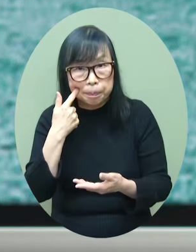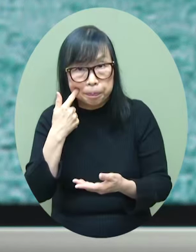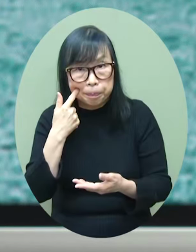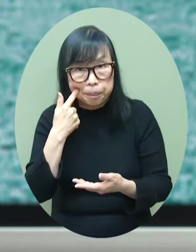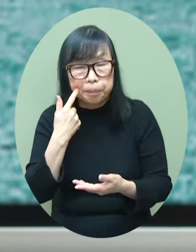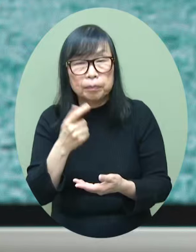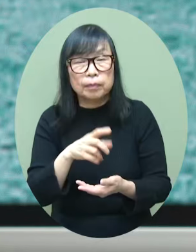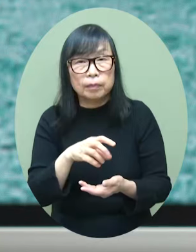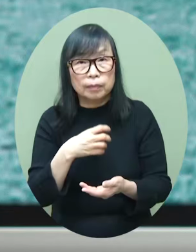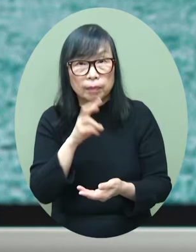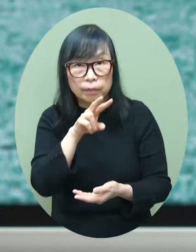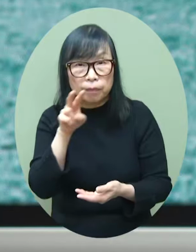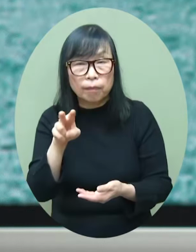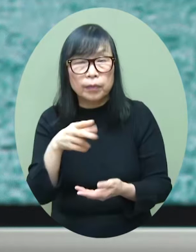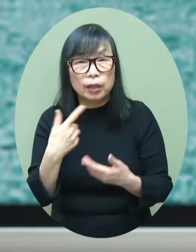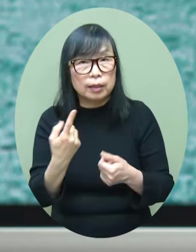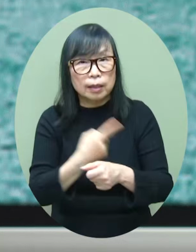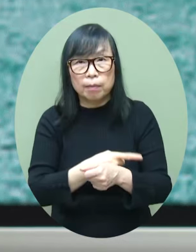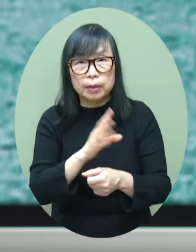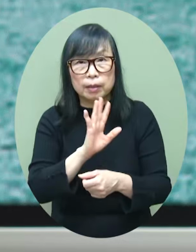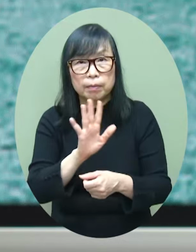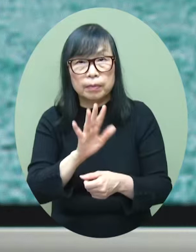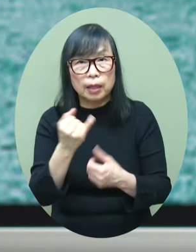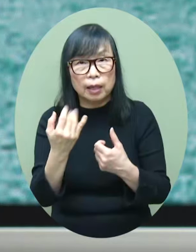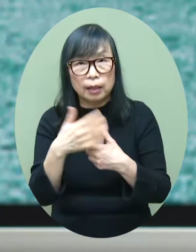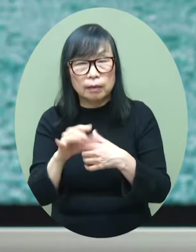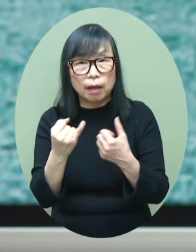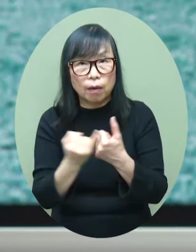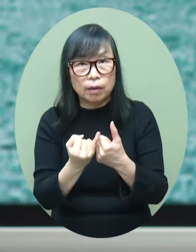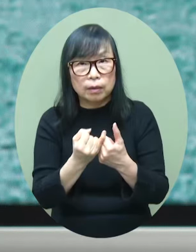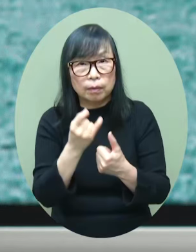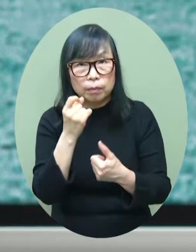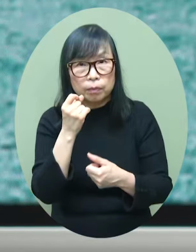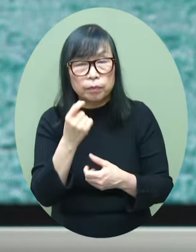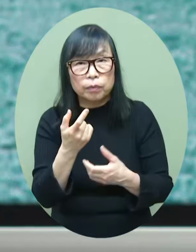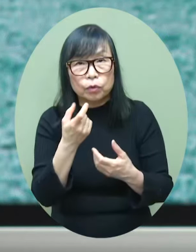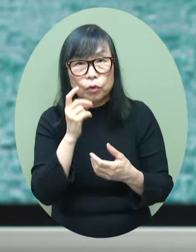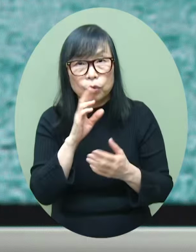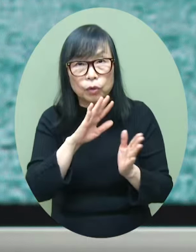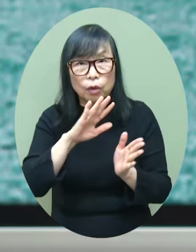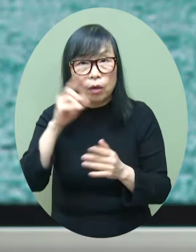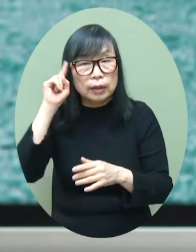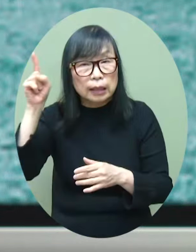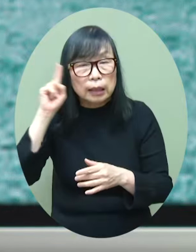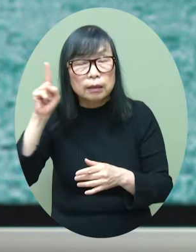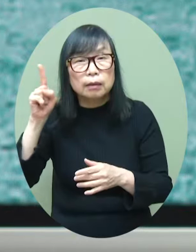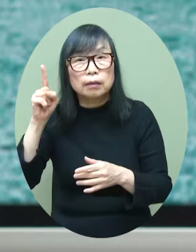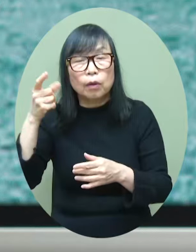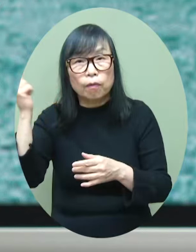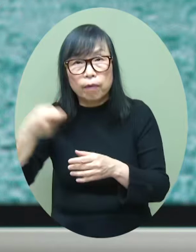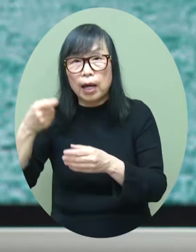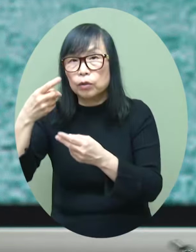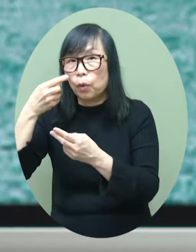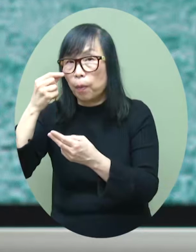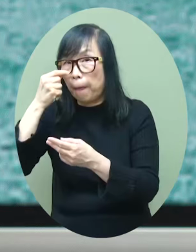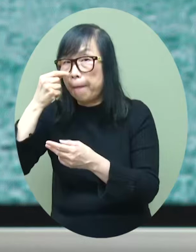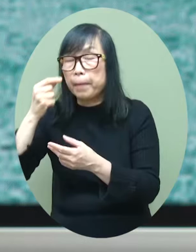即係睇法啦嚇。咁我哋暫時就唔需要其他學生做啲咩特別嘅情況，除咗佢哋每一日都要做快速檢測。